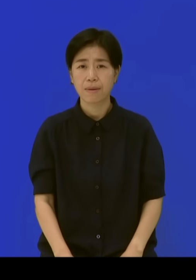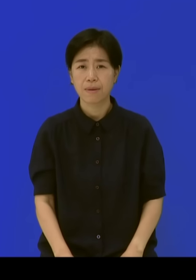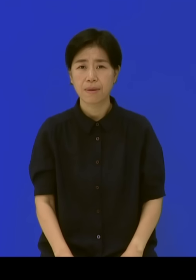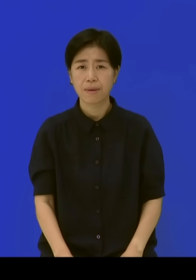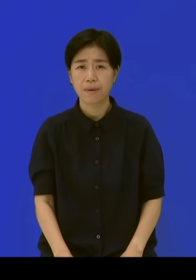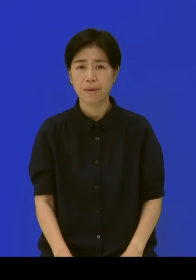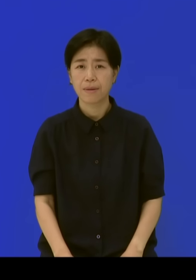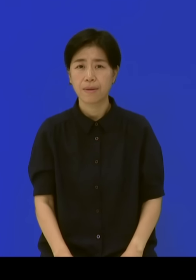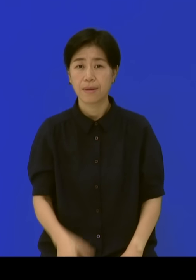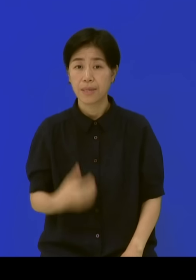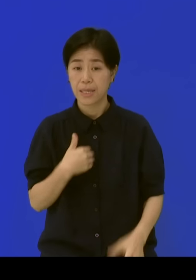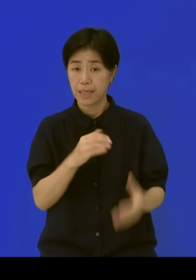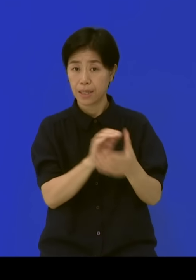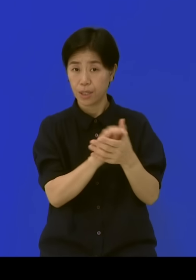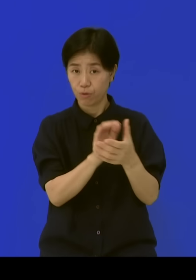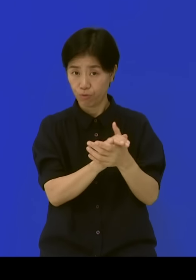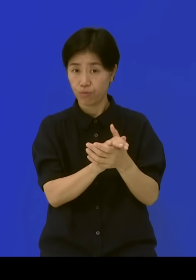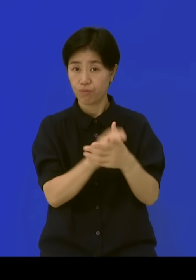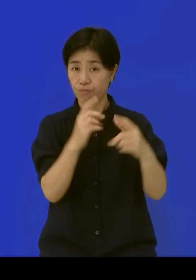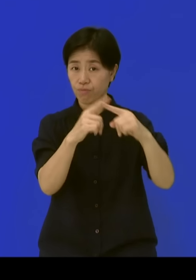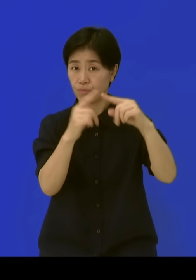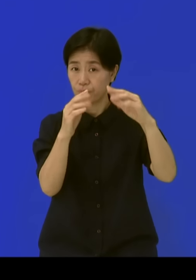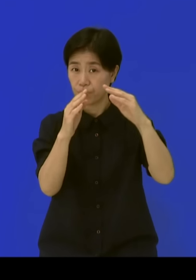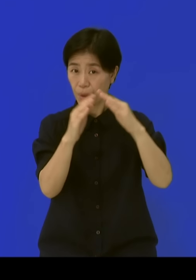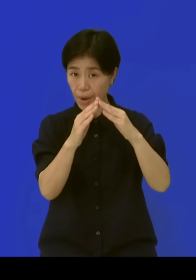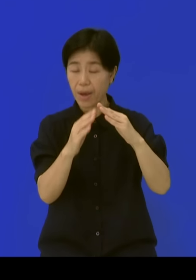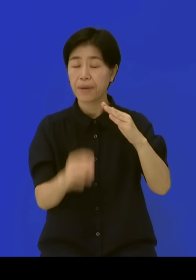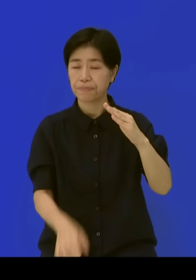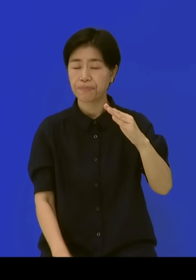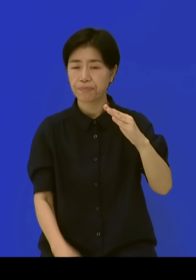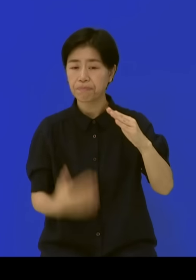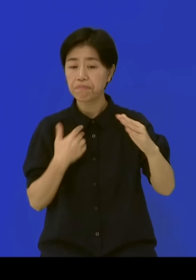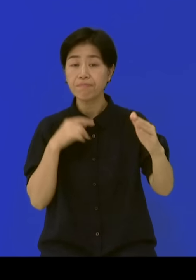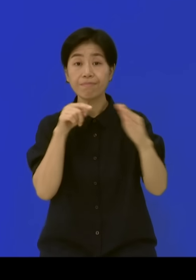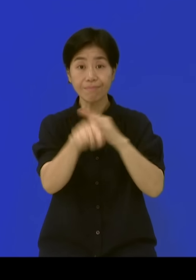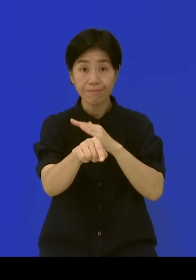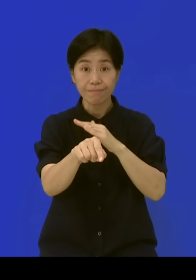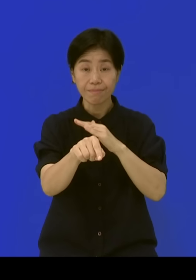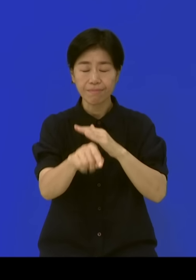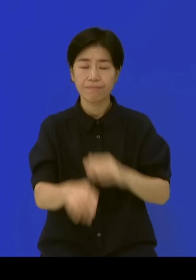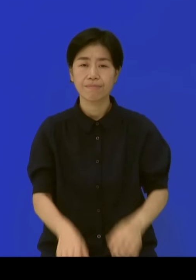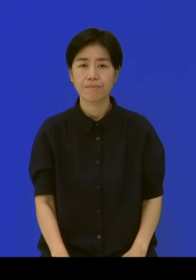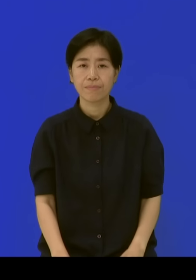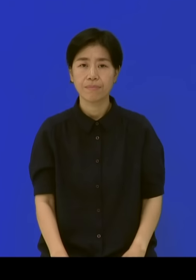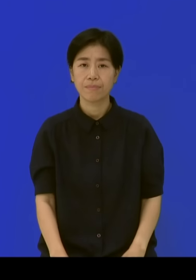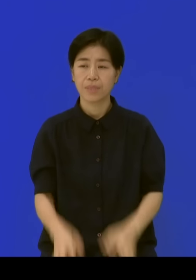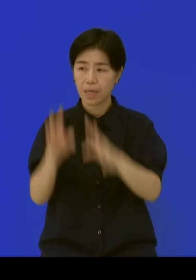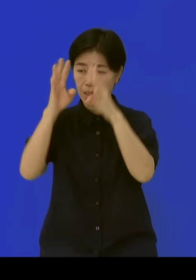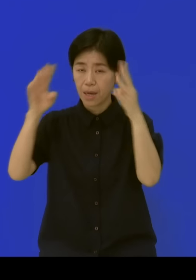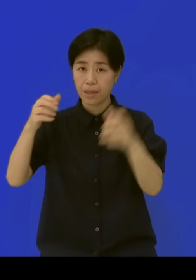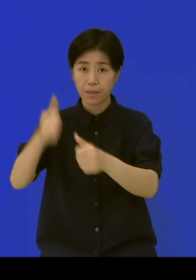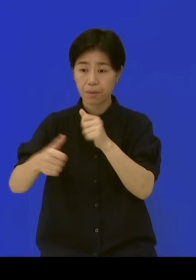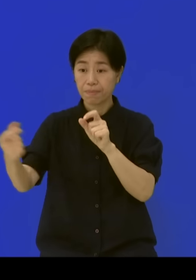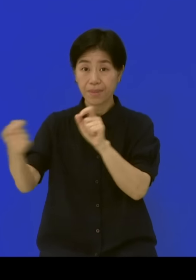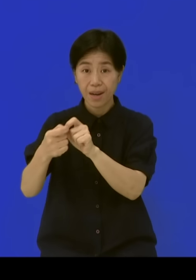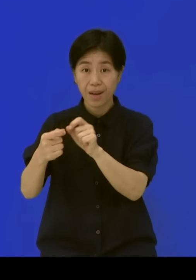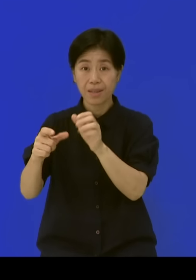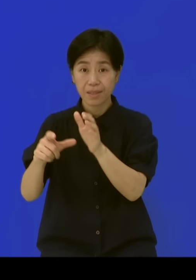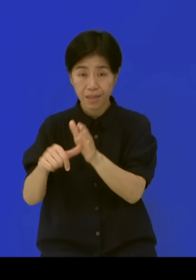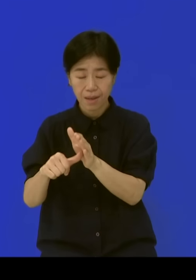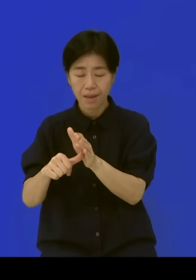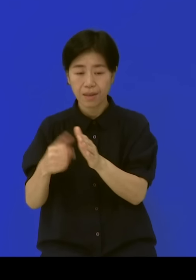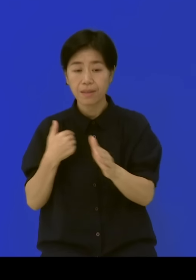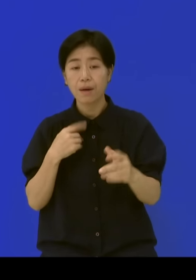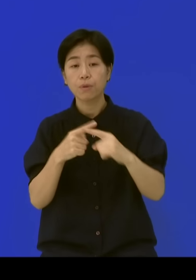당시에 친구가 다니던 교회에서 이제 왜 그 수능을 앞둔 기도회 같은 거를 하잖아요. 네, 네. 기도회를 막 쫓아서 간 건